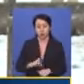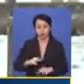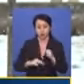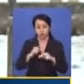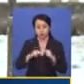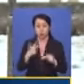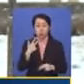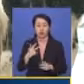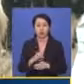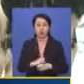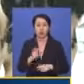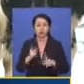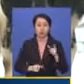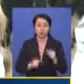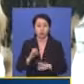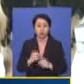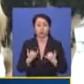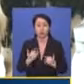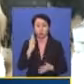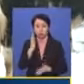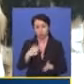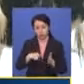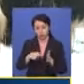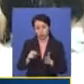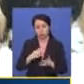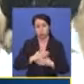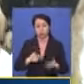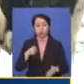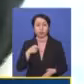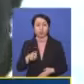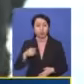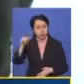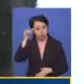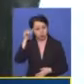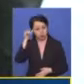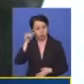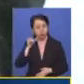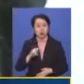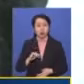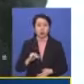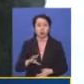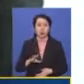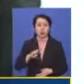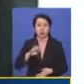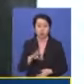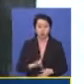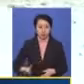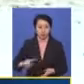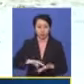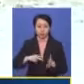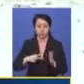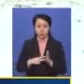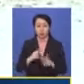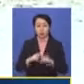строятся 3 товарно-молочные фермы. Для них будет закуплено более 1000 голов крупного рогатого скота. В Тайншинском районе